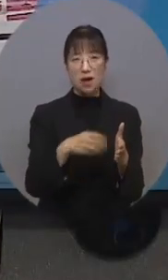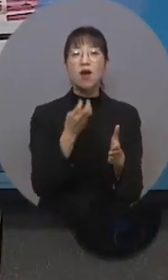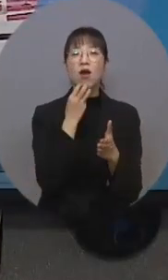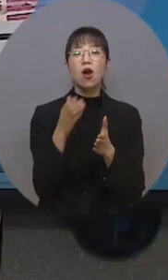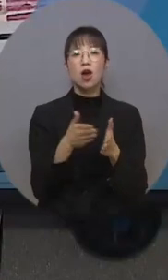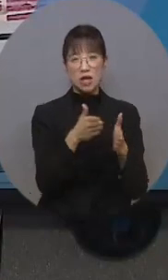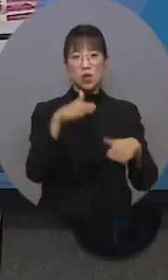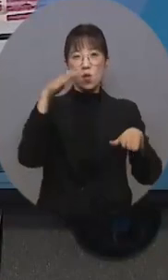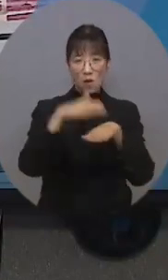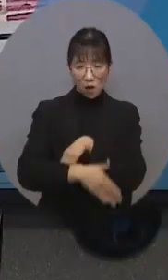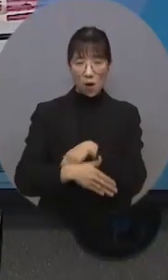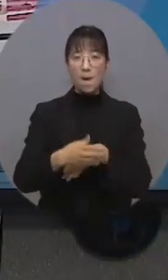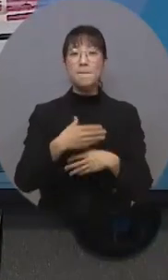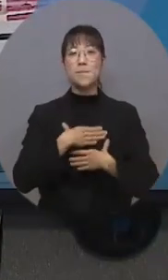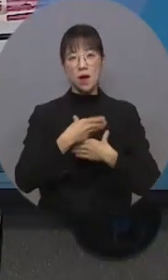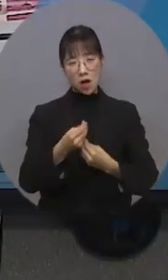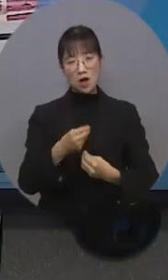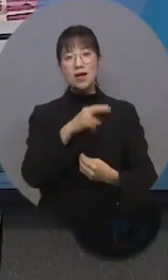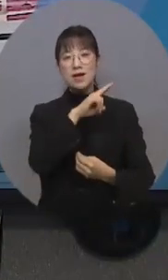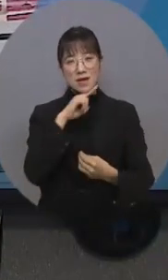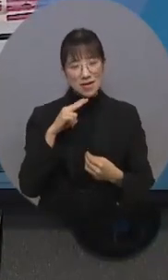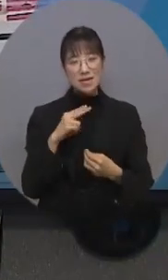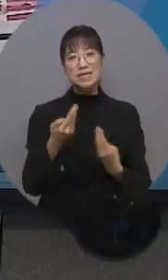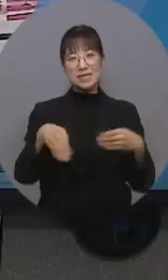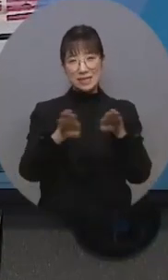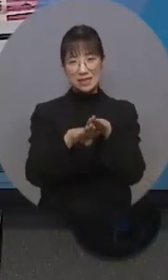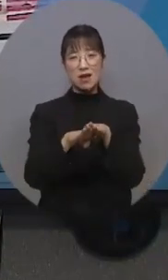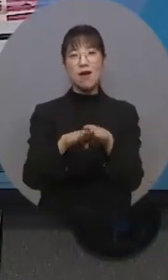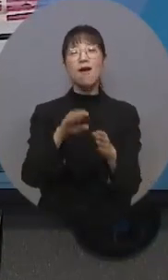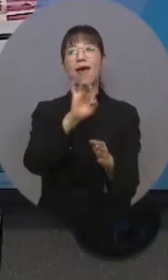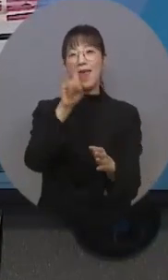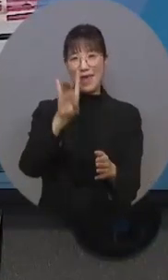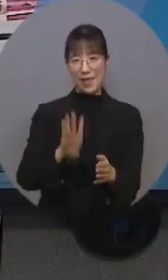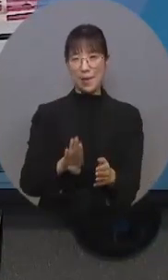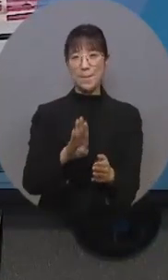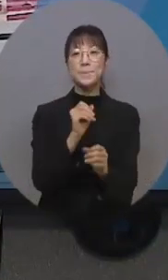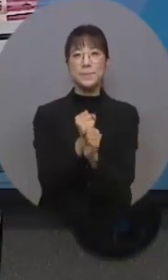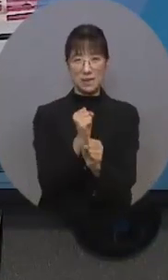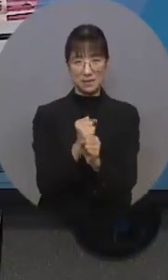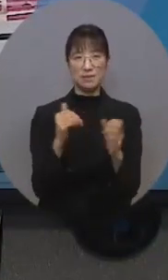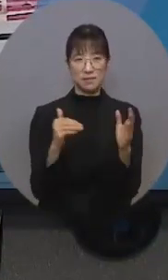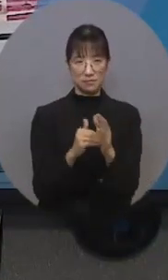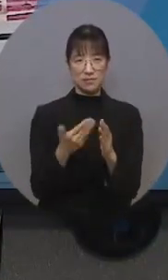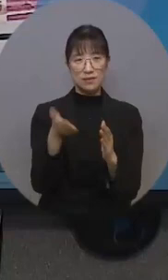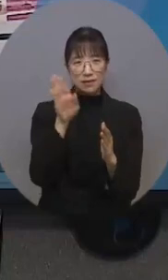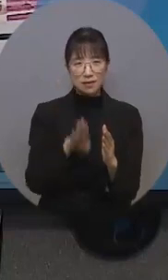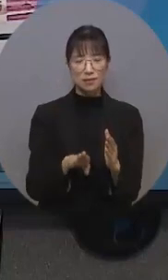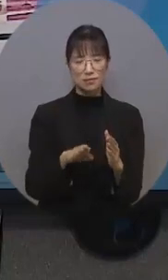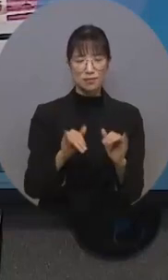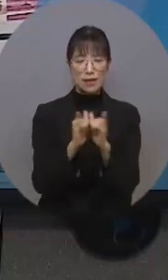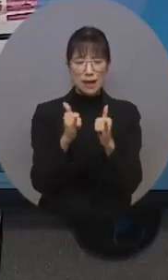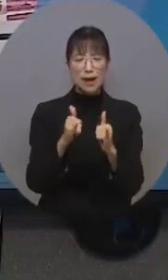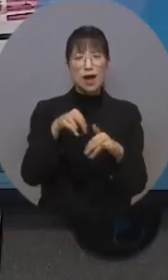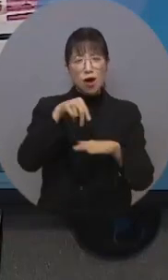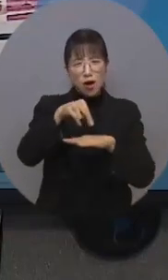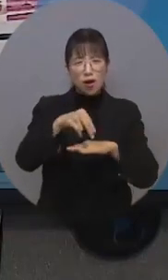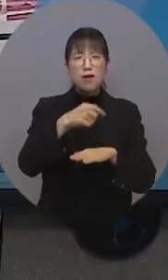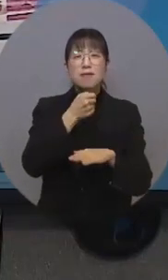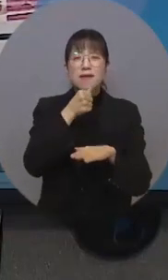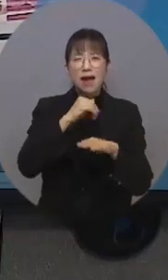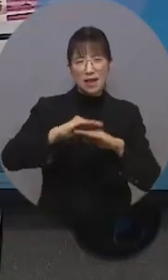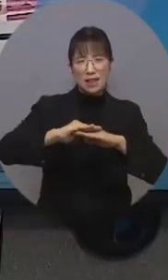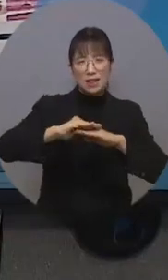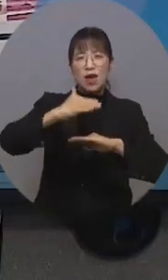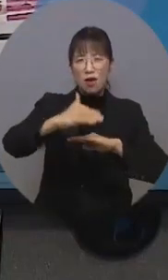경기도형 편의시설 스마트 앱을 개발하게 되었습니다. 하지만 인도 작은 턱이나 계단, 또